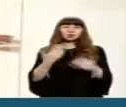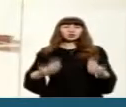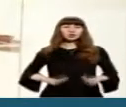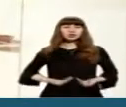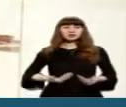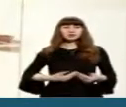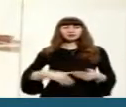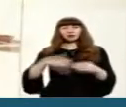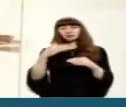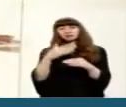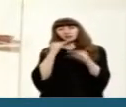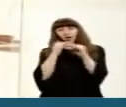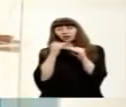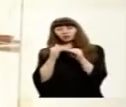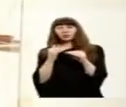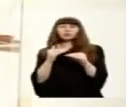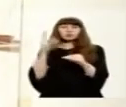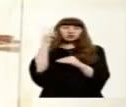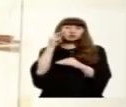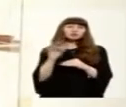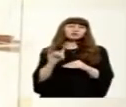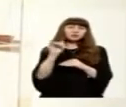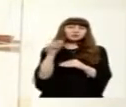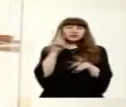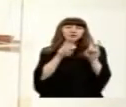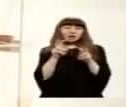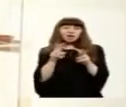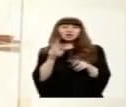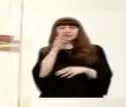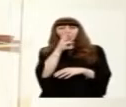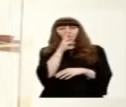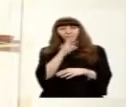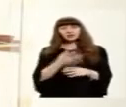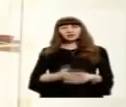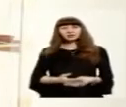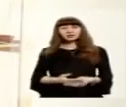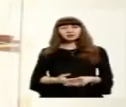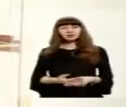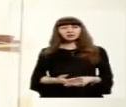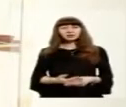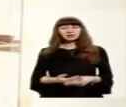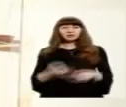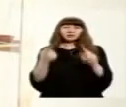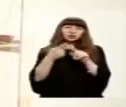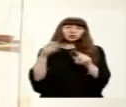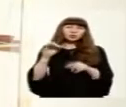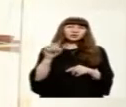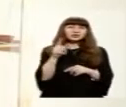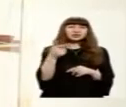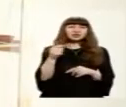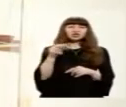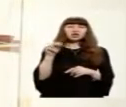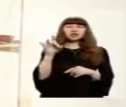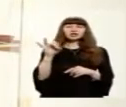университетом я, наверное, как все студенты, искала какой-то заработок. И в одной из